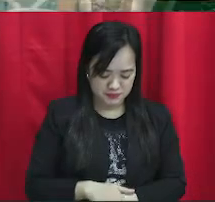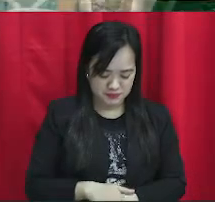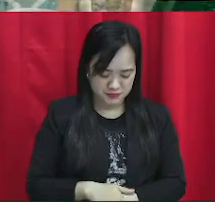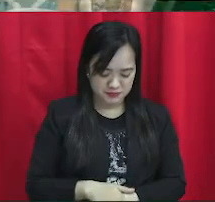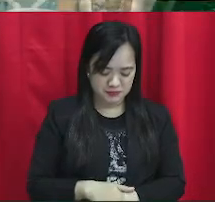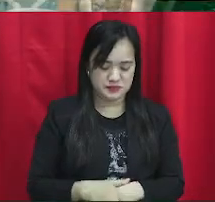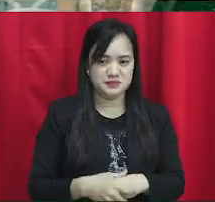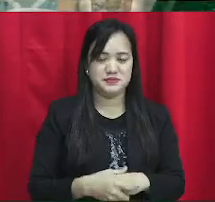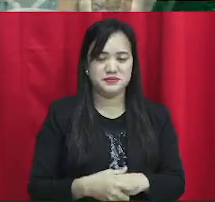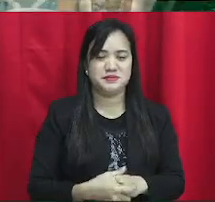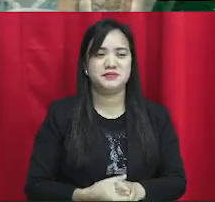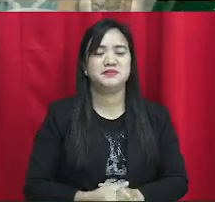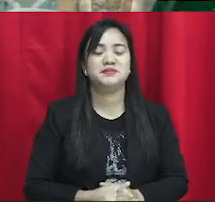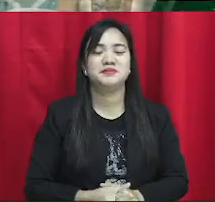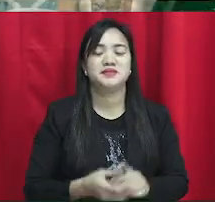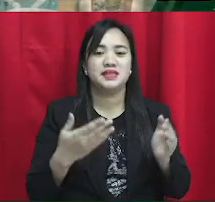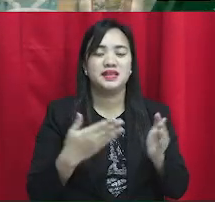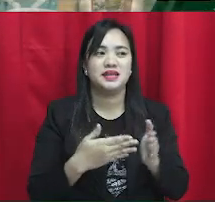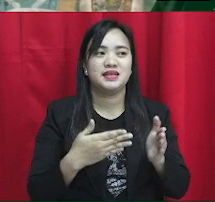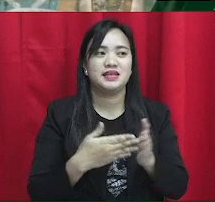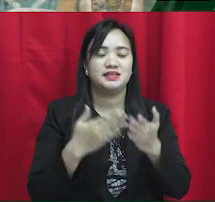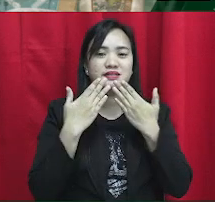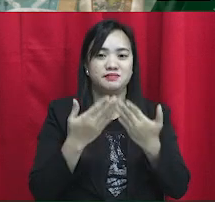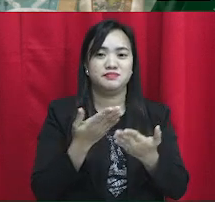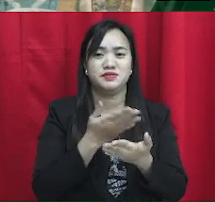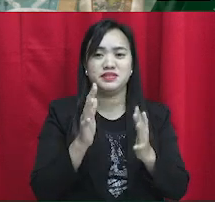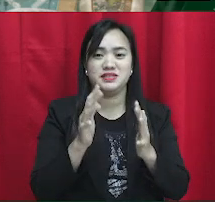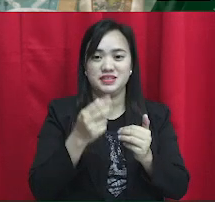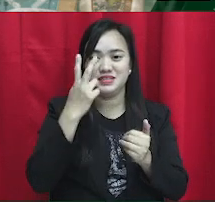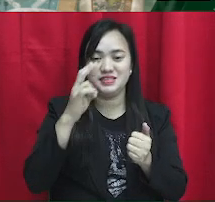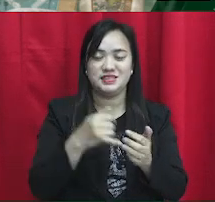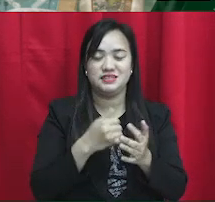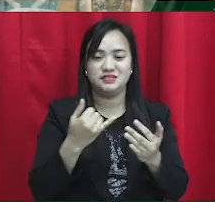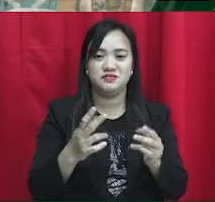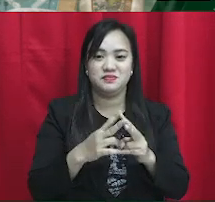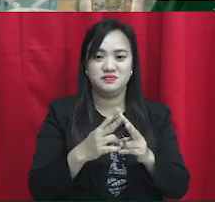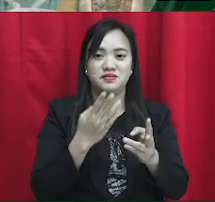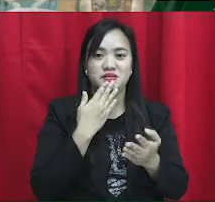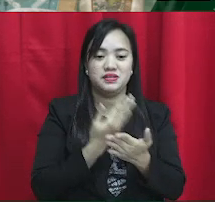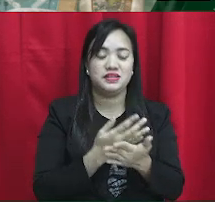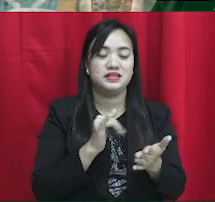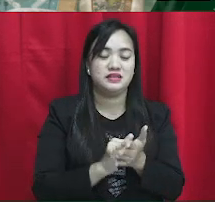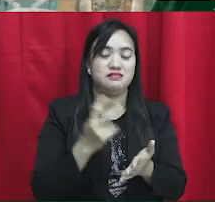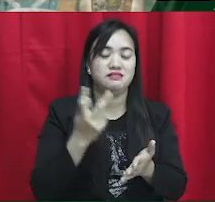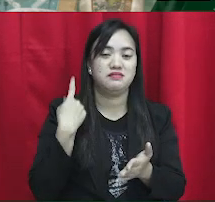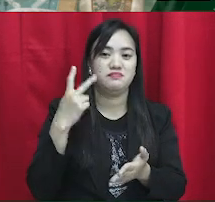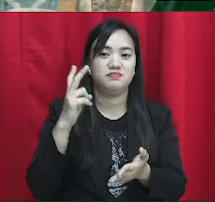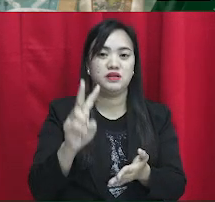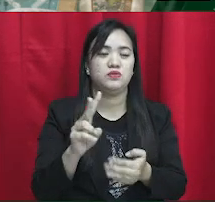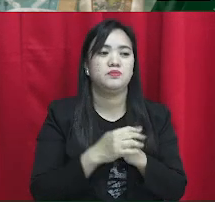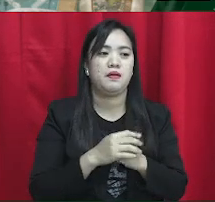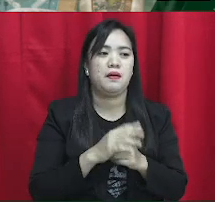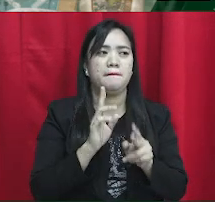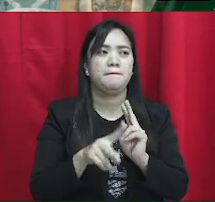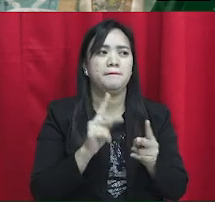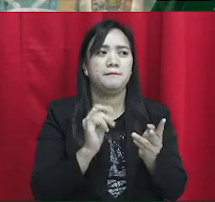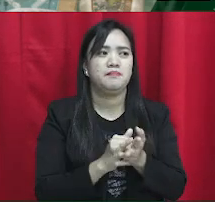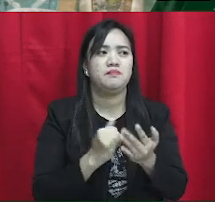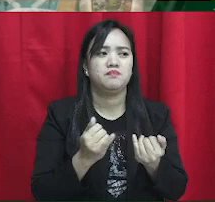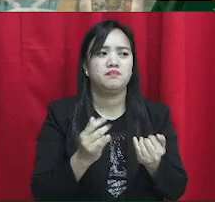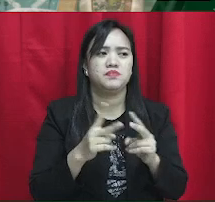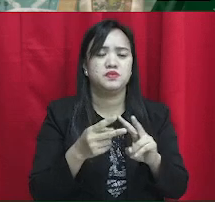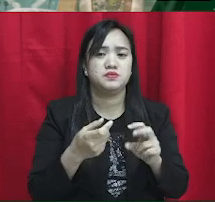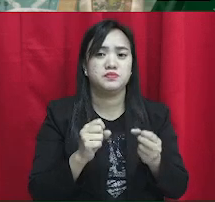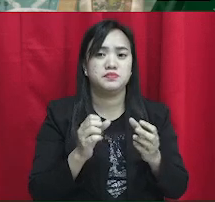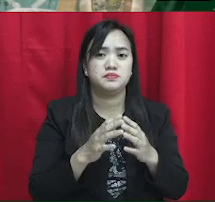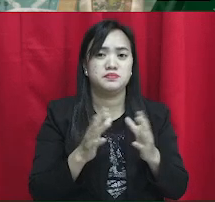mamaya. Yan. Alright, muli, marami. Kita nyo po, mga kapatid, no? Ay talagang dalawa po ang ating pong mga nanay. Na nakakatuwa, ma'am, no?